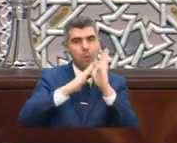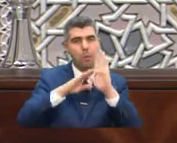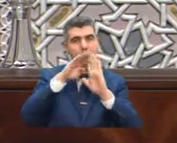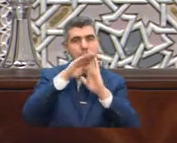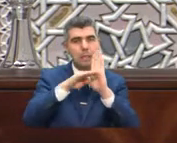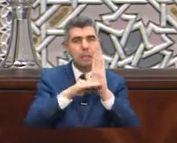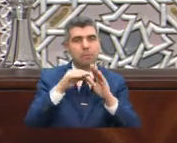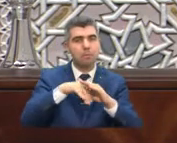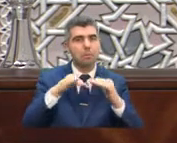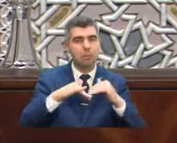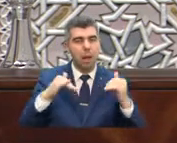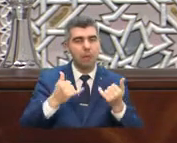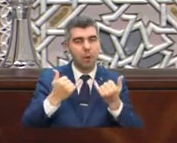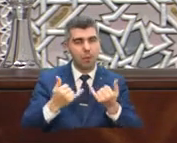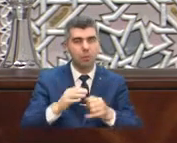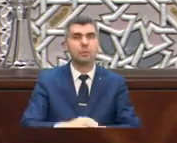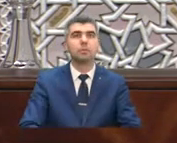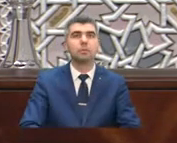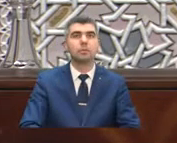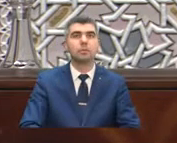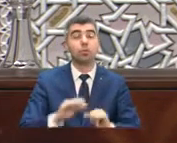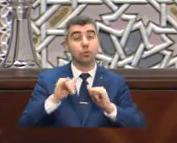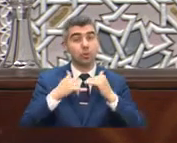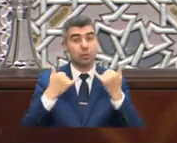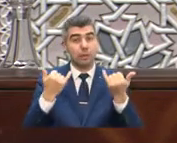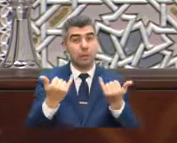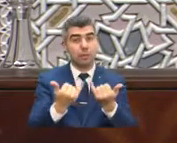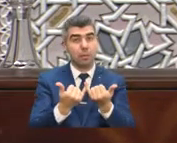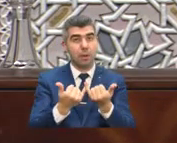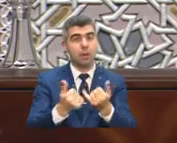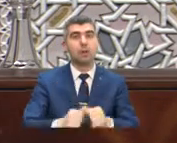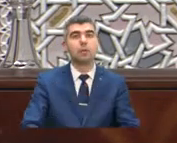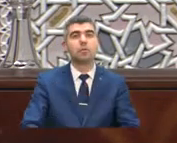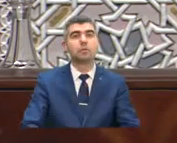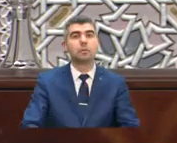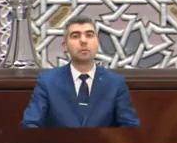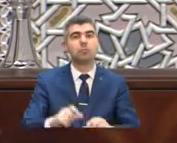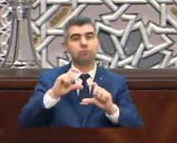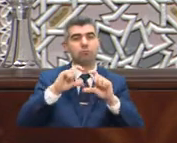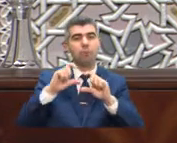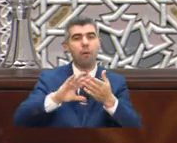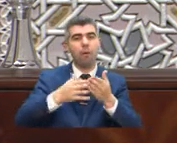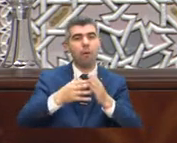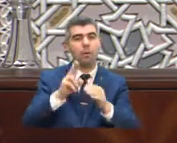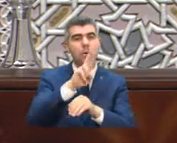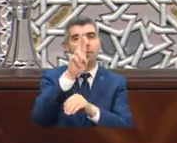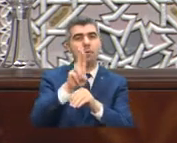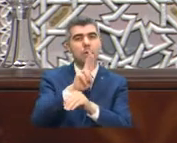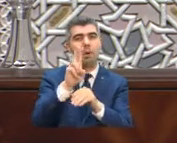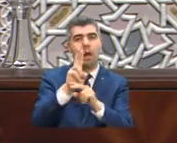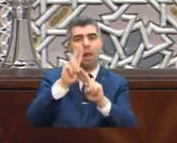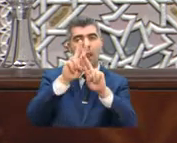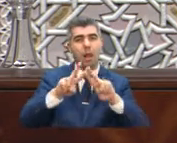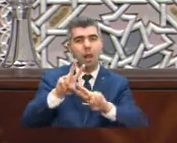لمجلسنا الموقر، نخصص هذه الجلسة للأسئلة الشفهية لمراقبة العمل